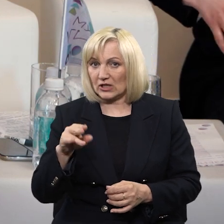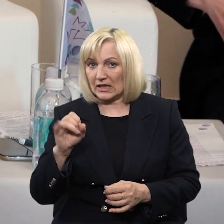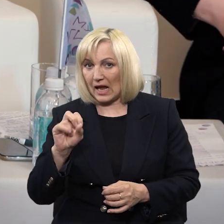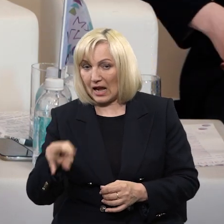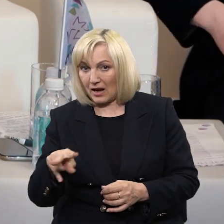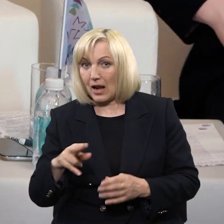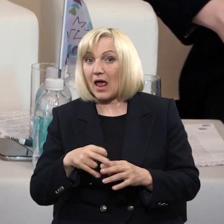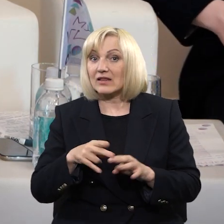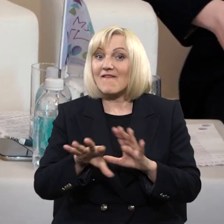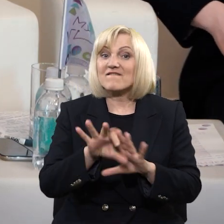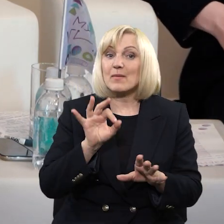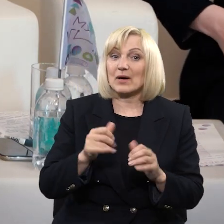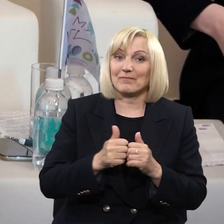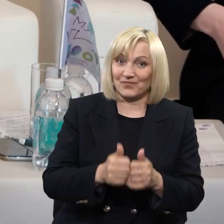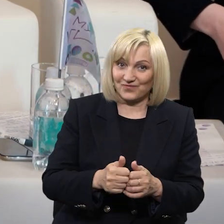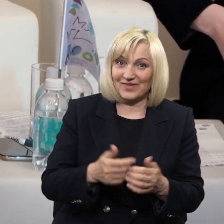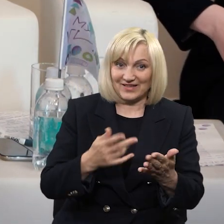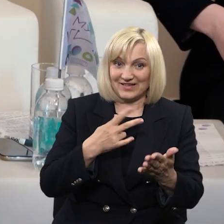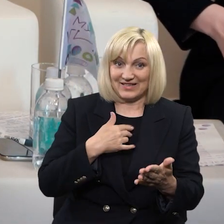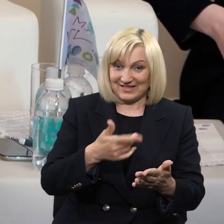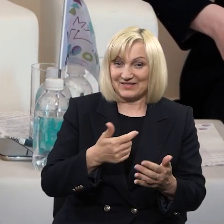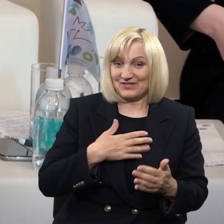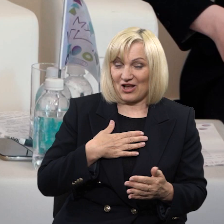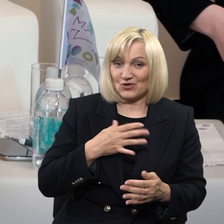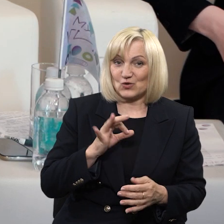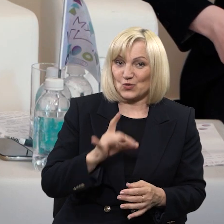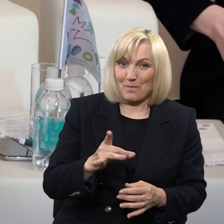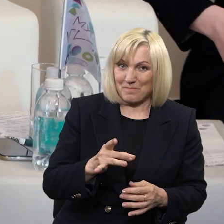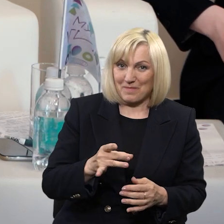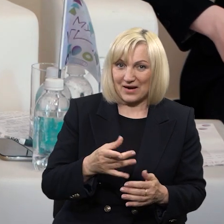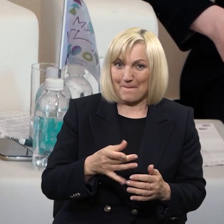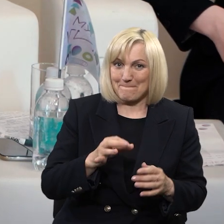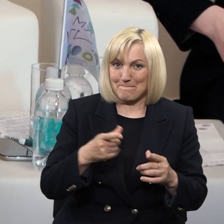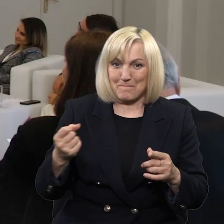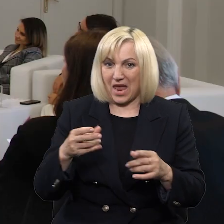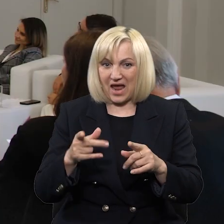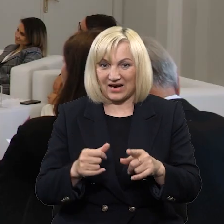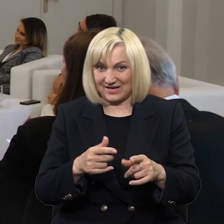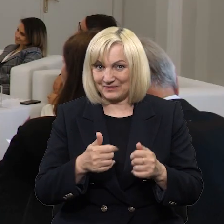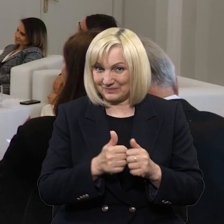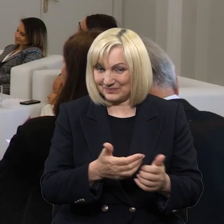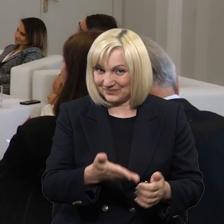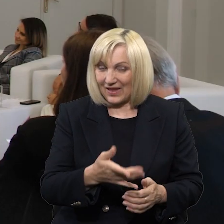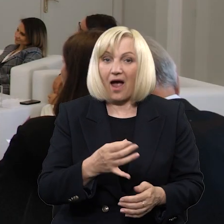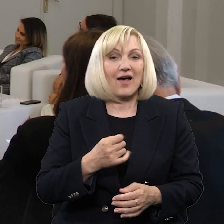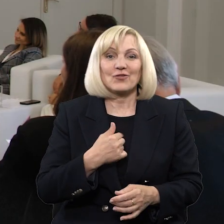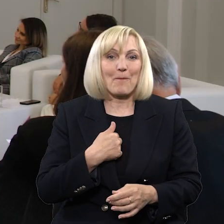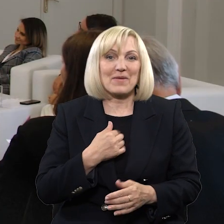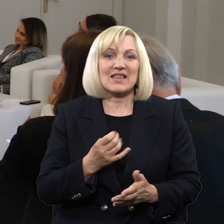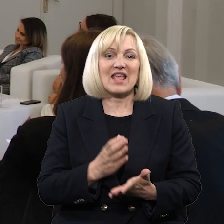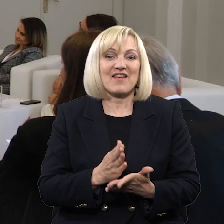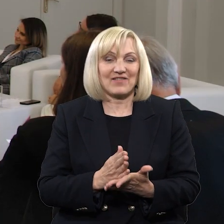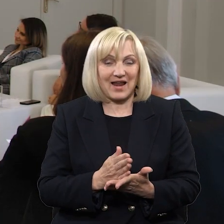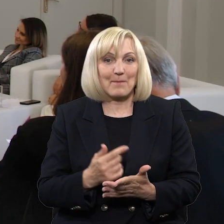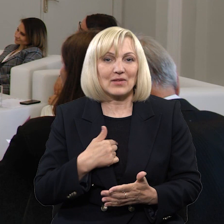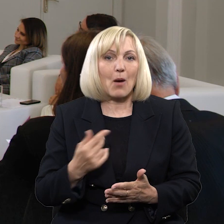партнера вот рядом со мной супер мега профессионал в цифровых технологиях А мы по понятным причинам таковыми не